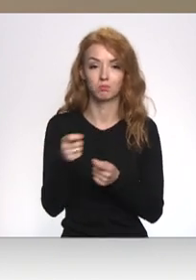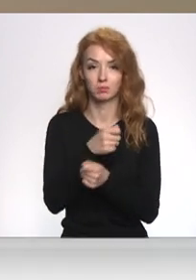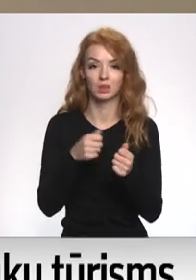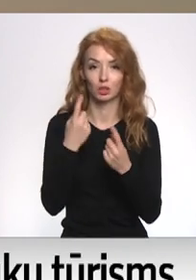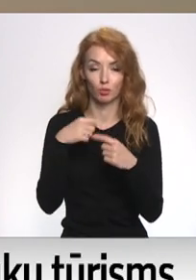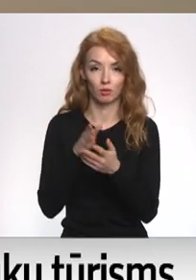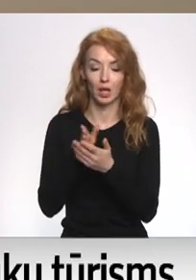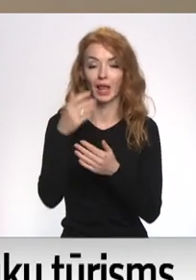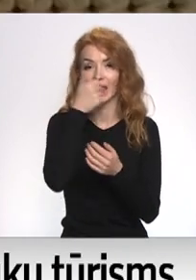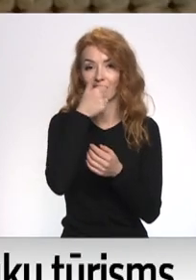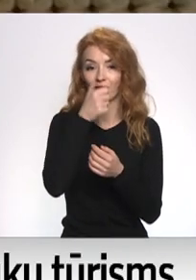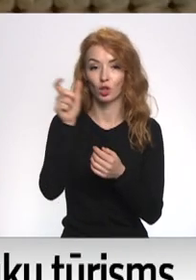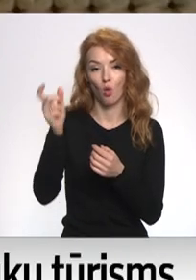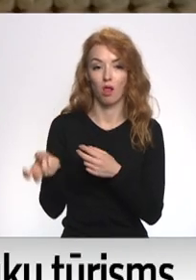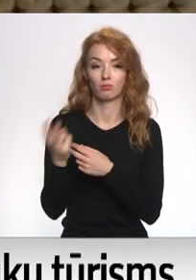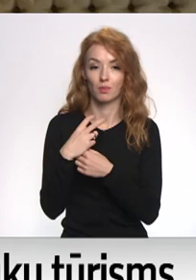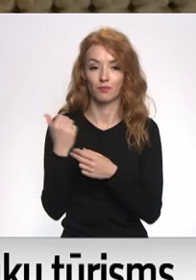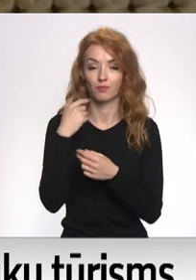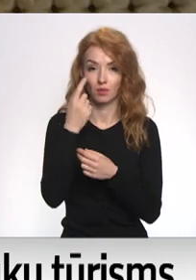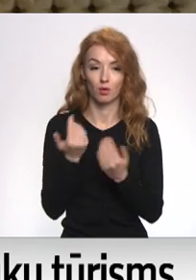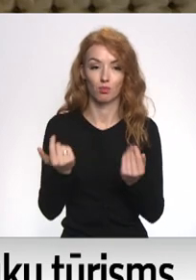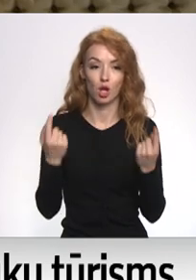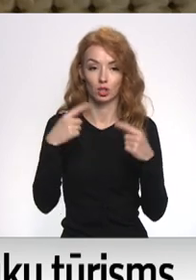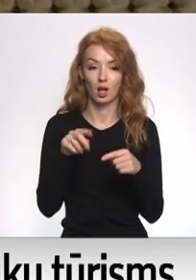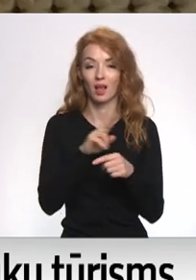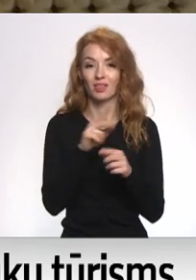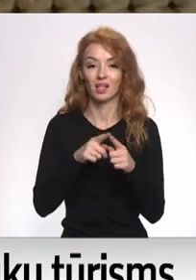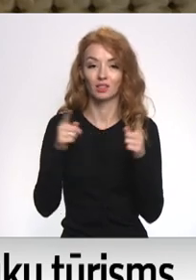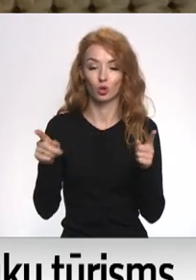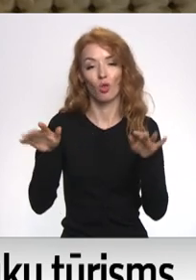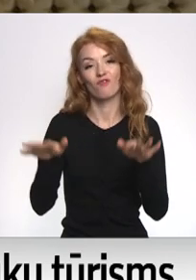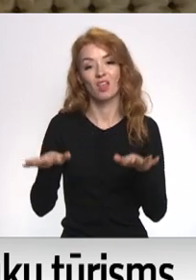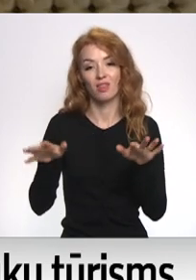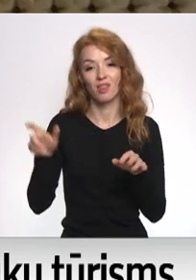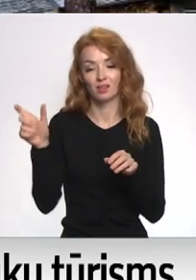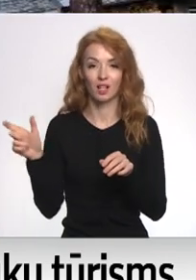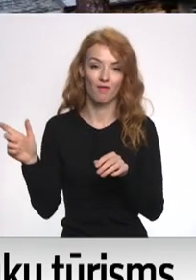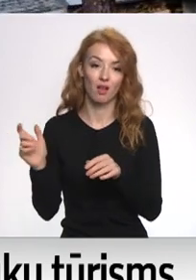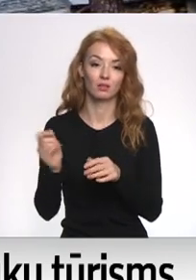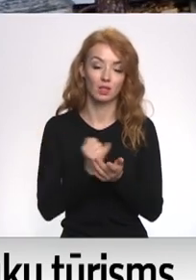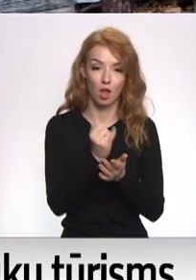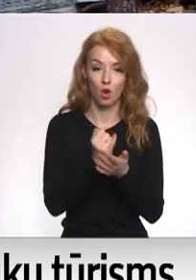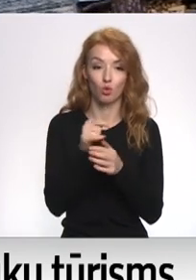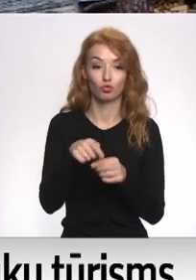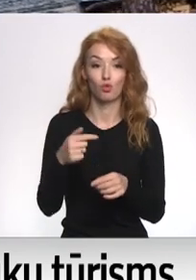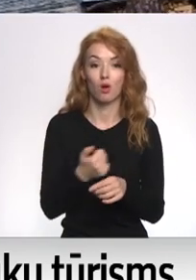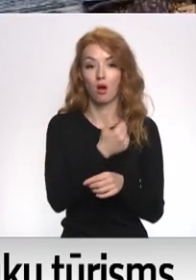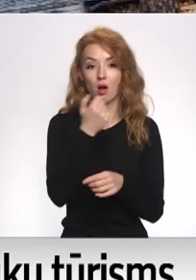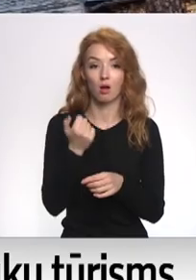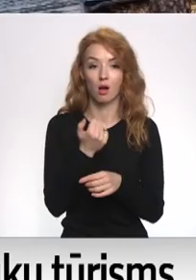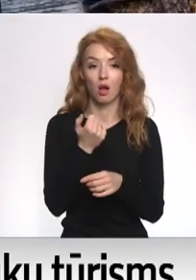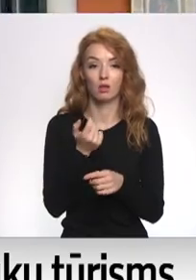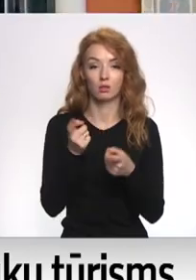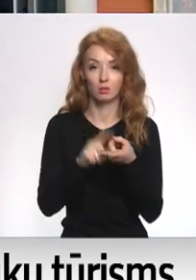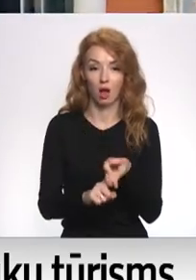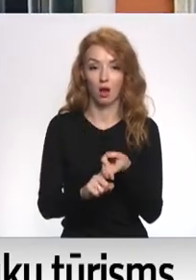balstīts uz individuāliem turistiem. Šobrīd, protams, kā nesezonā ir vairāk vietējiem ceļotājiem. Vispār šogad